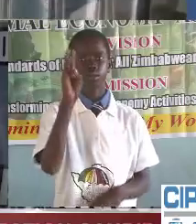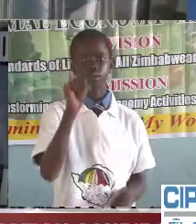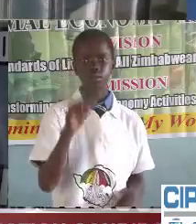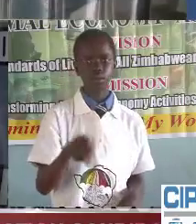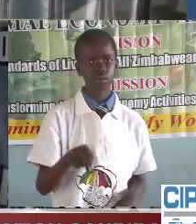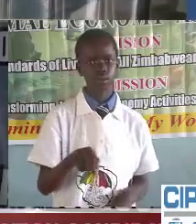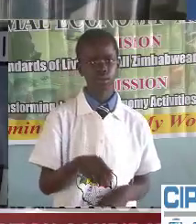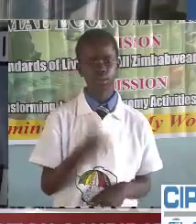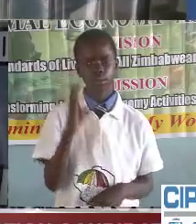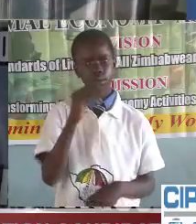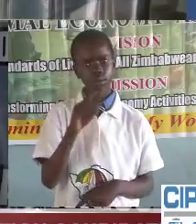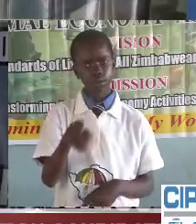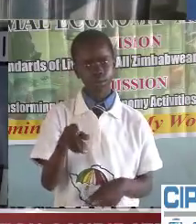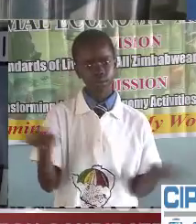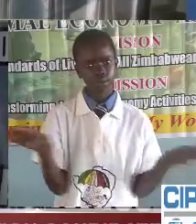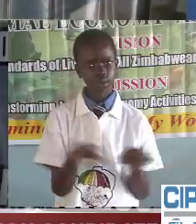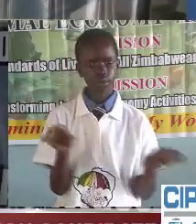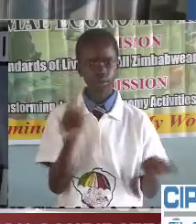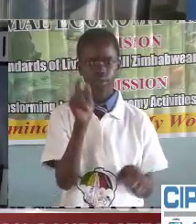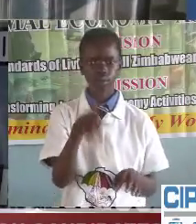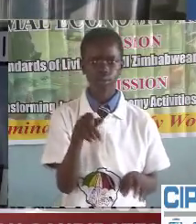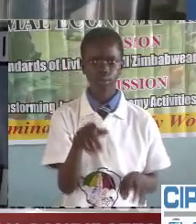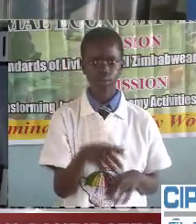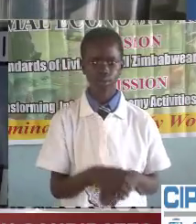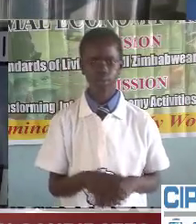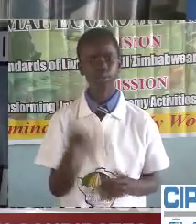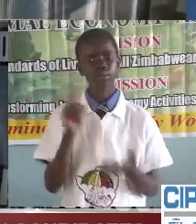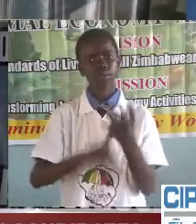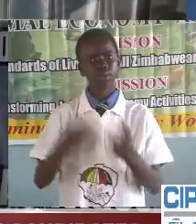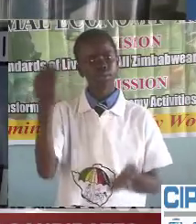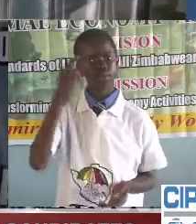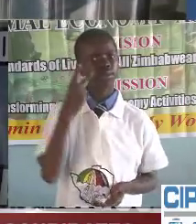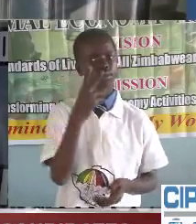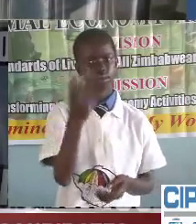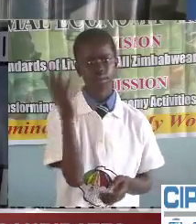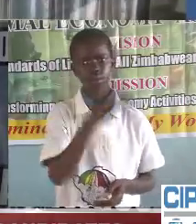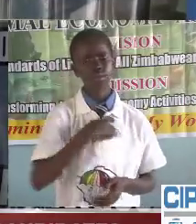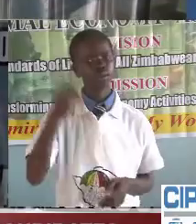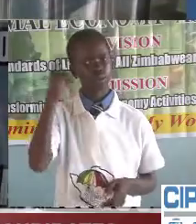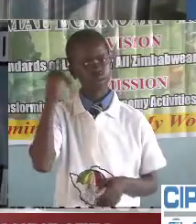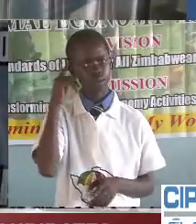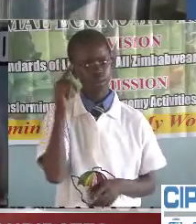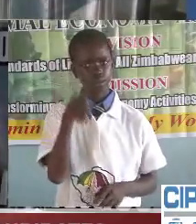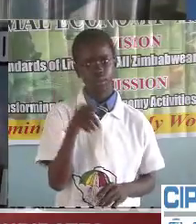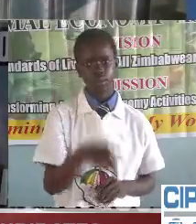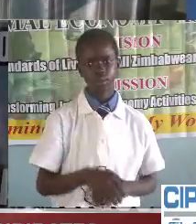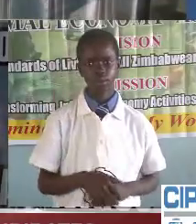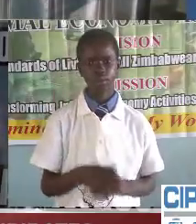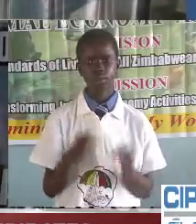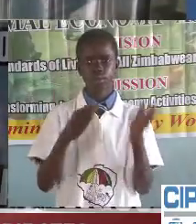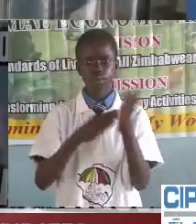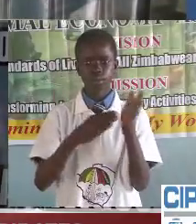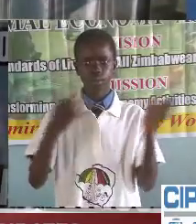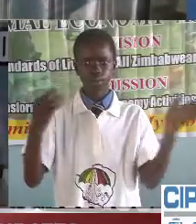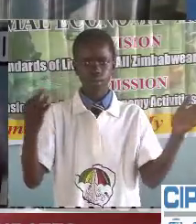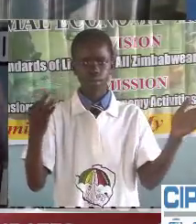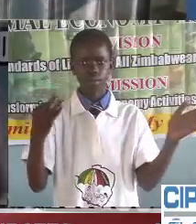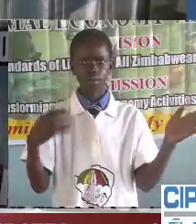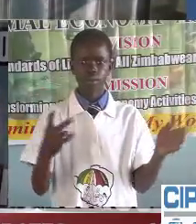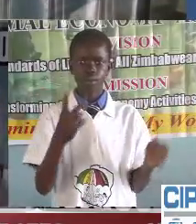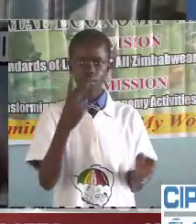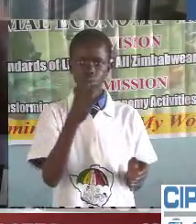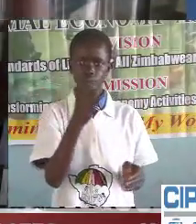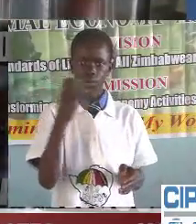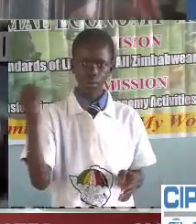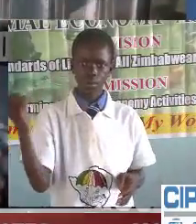isi tiri kuti political party representation takaiona, tinoziva kuti 1980 kubva 2000